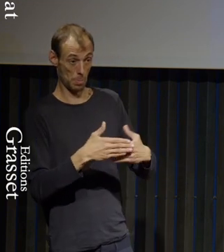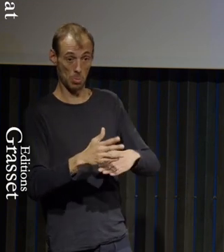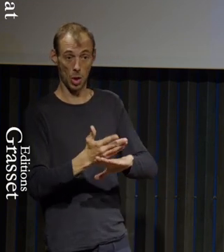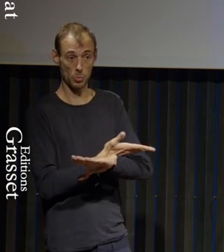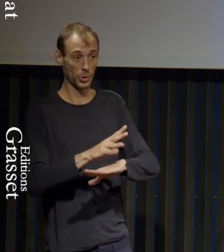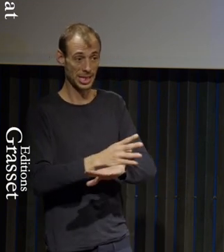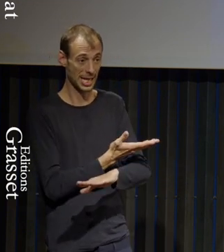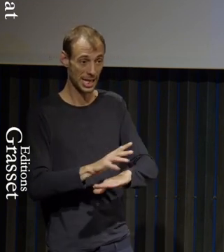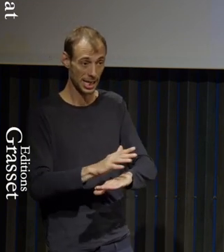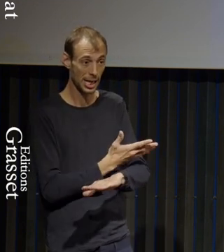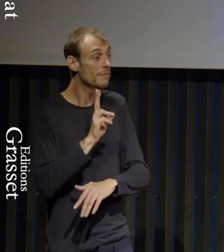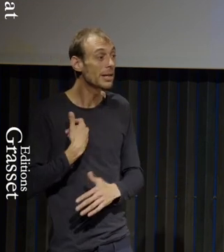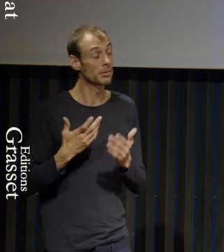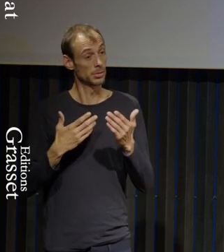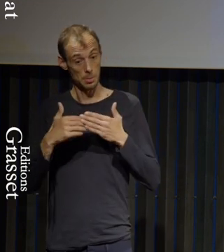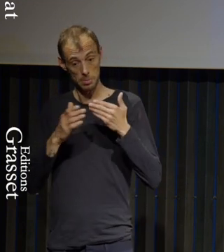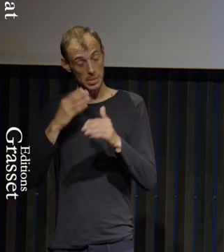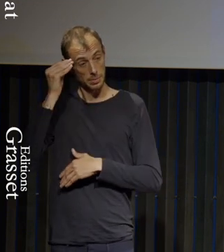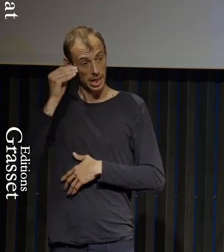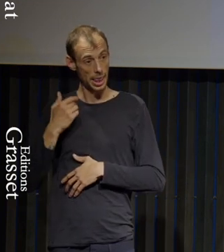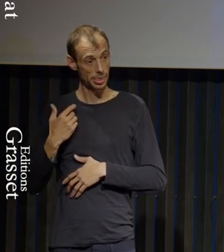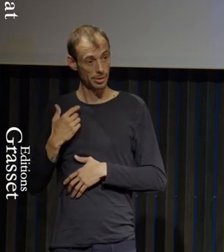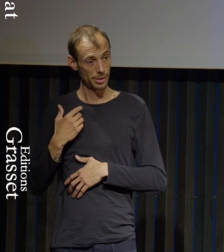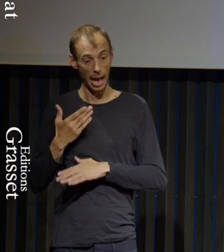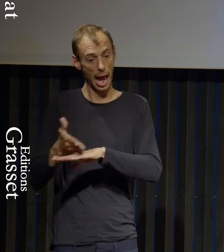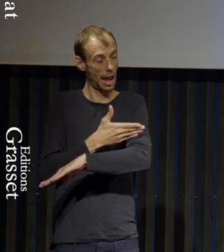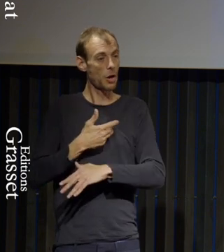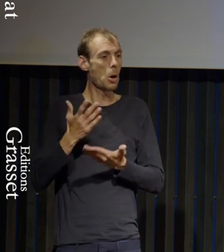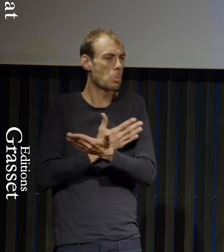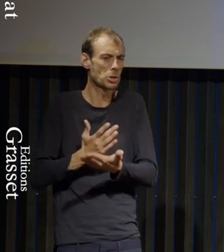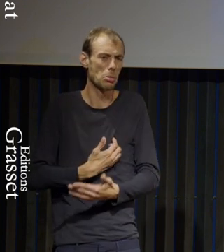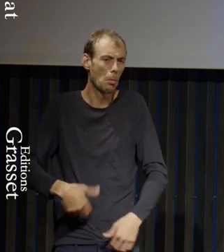l'intérêt pour la poésie que je n'avais pas avant d'écouter mes patients.